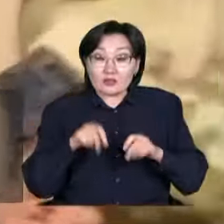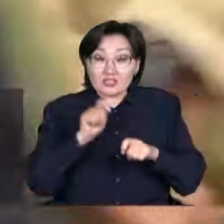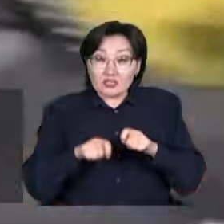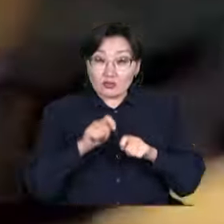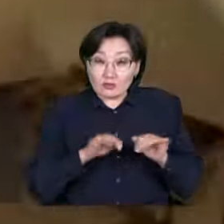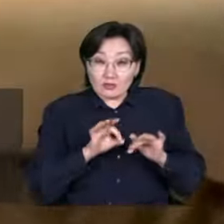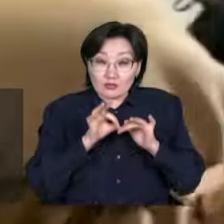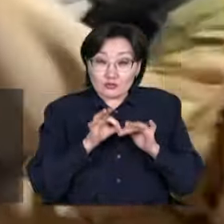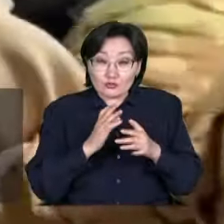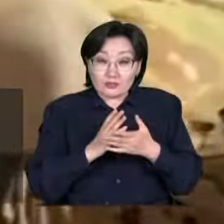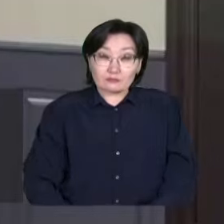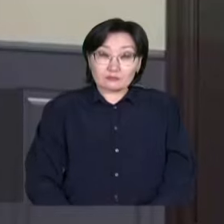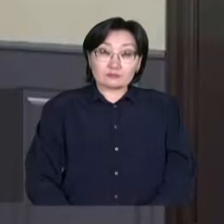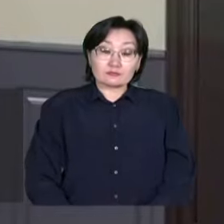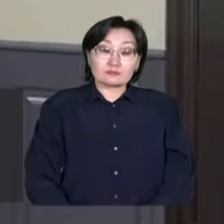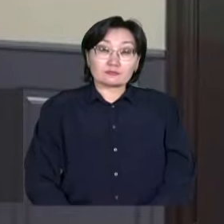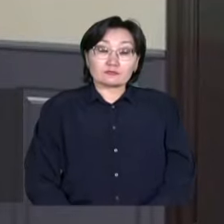жүріп жатыр.